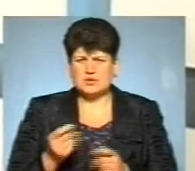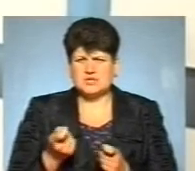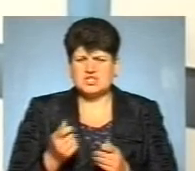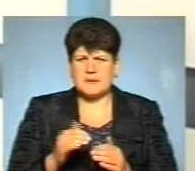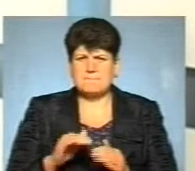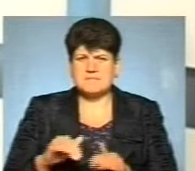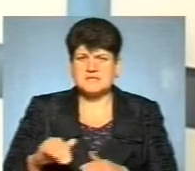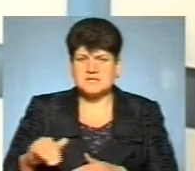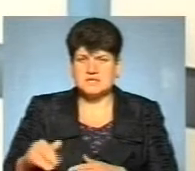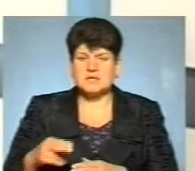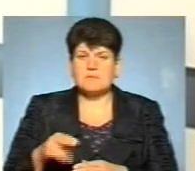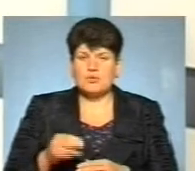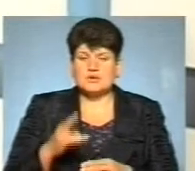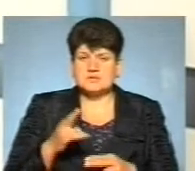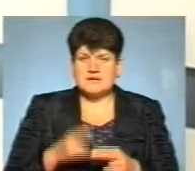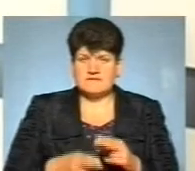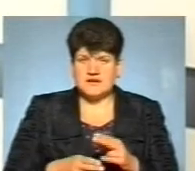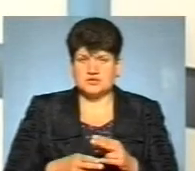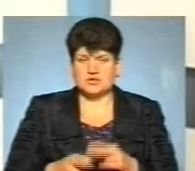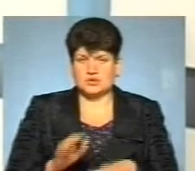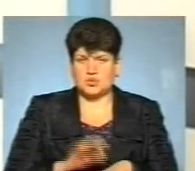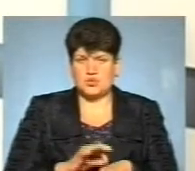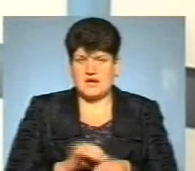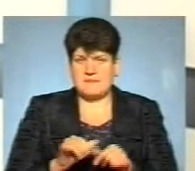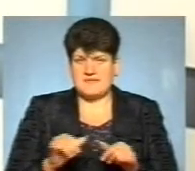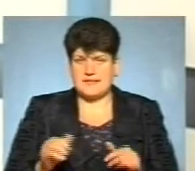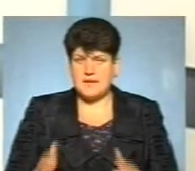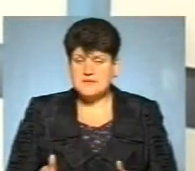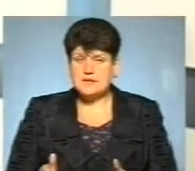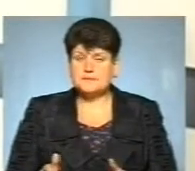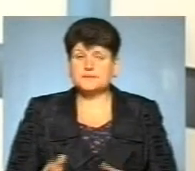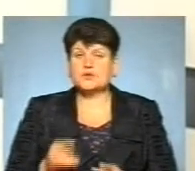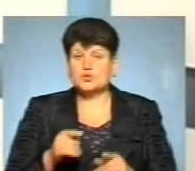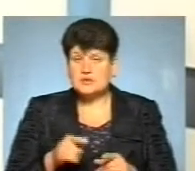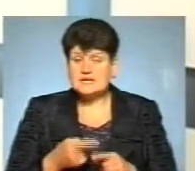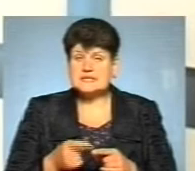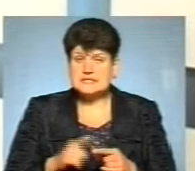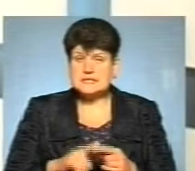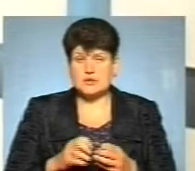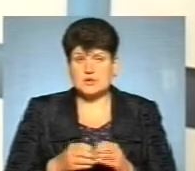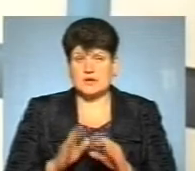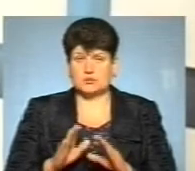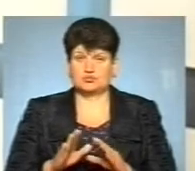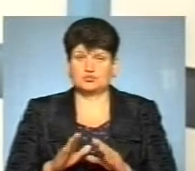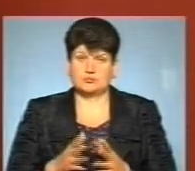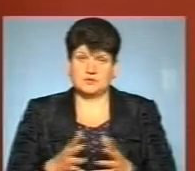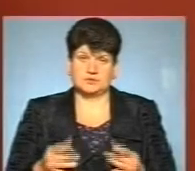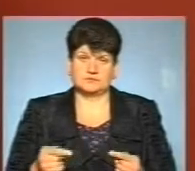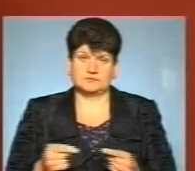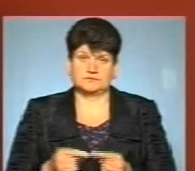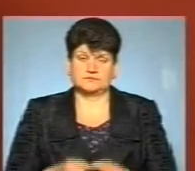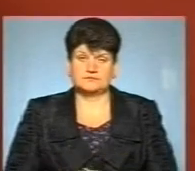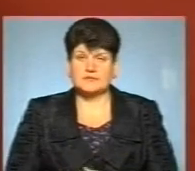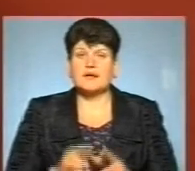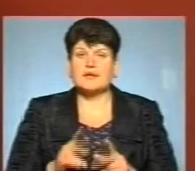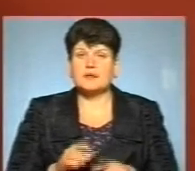пізніше, по завершенню, власне, епідемії. Тоді вже ці результати будуть більш достовірними. Як